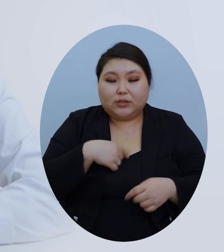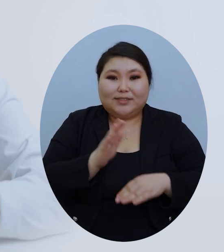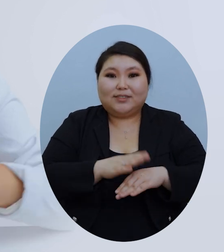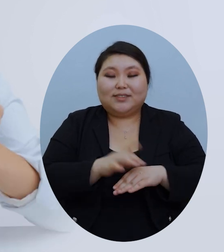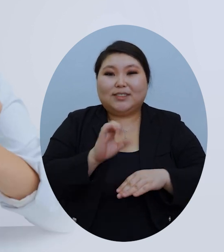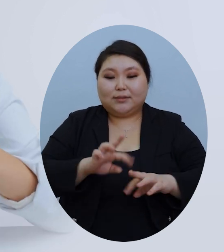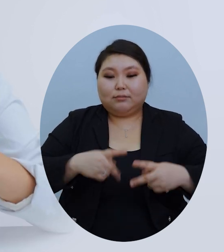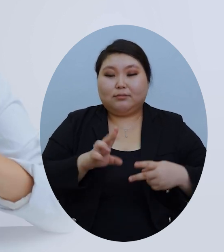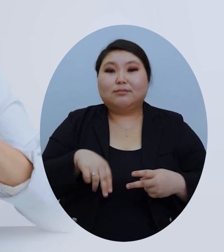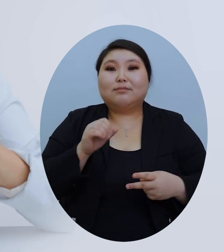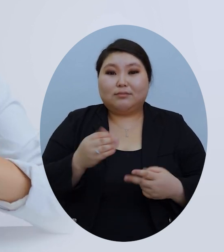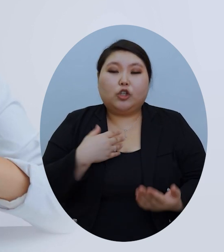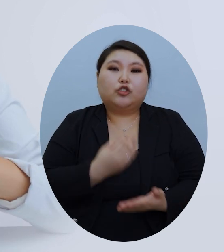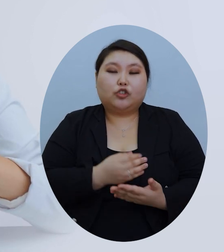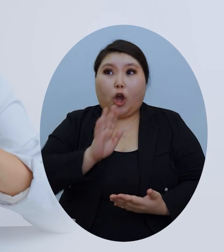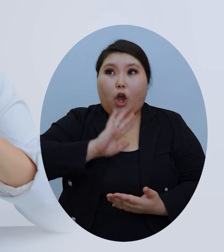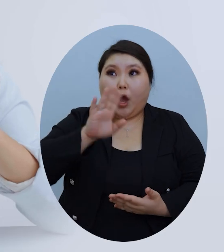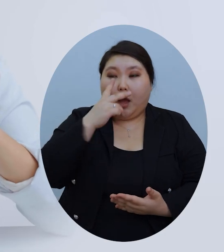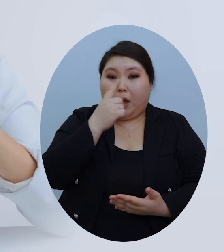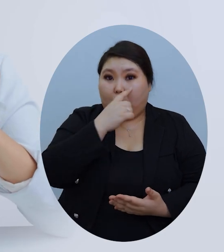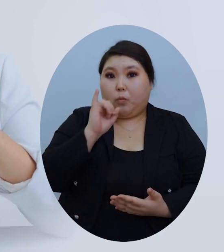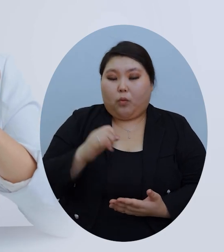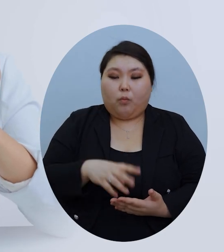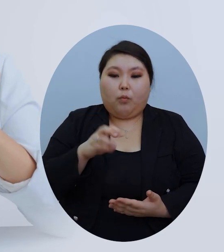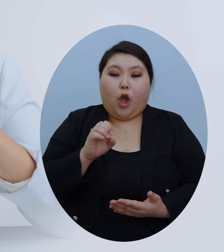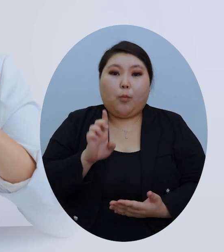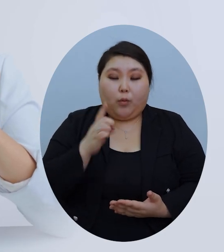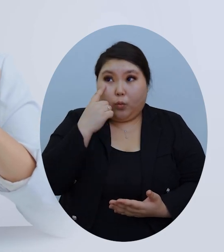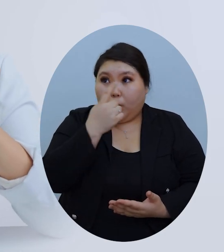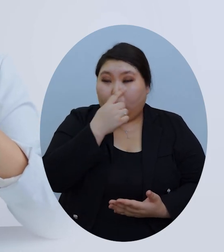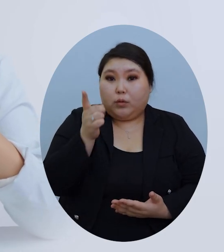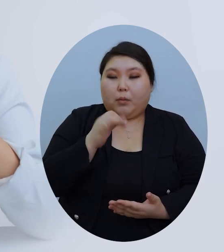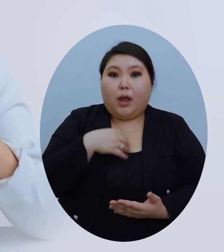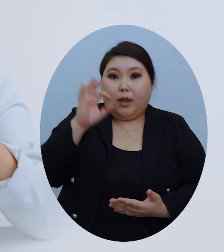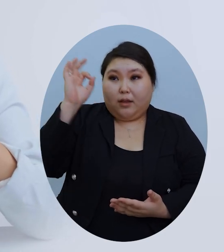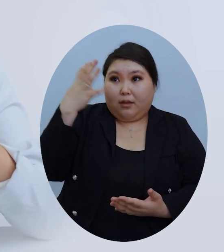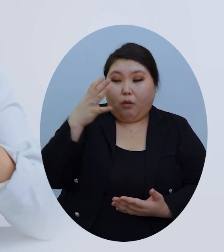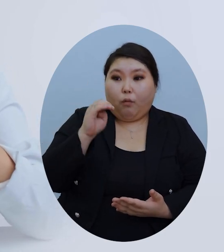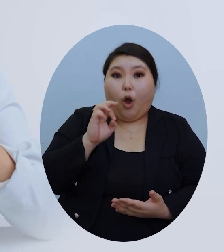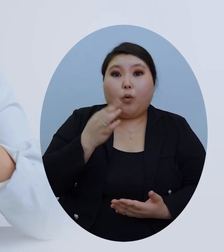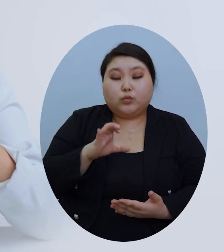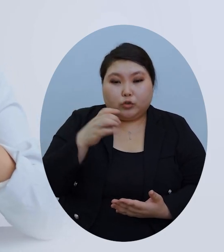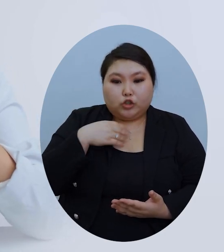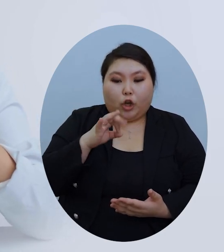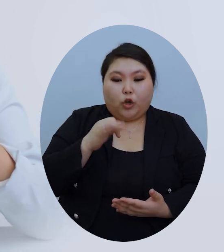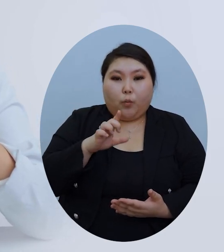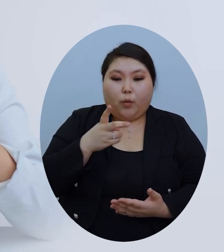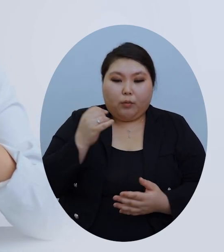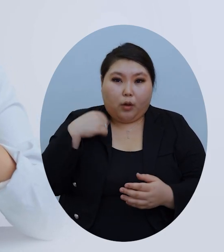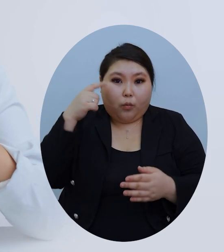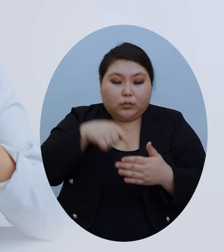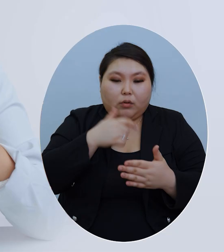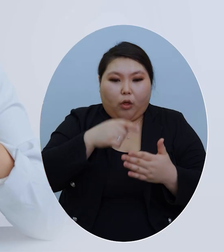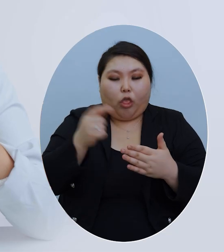Жишээлбэл холын хараа муу буюу миоп нүдний хувьд гэрлийн фокус маань торлог бүрхүүл дээр хүрч чаддгүй наан тусаад байдаг.